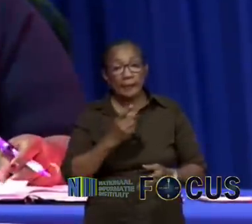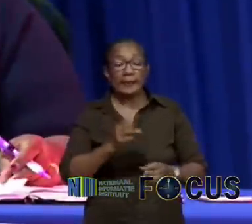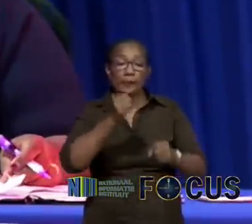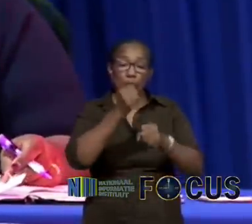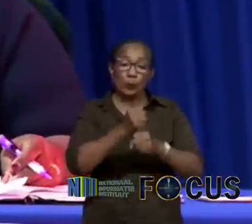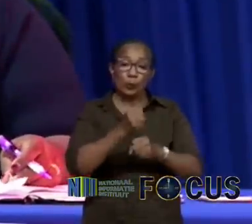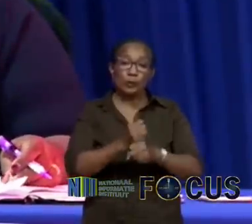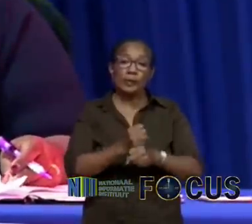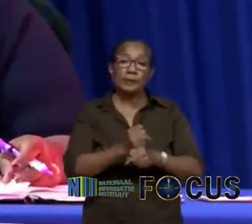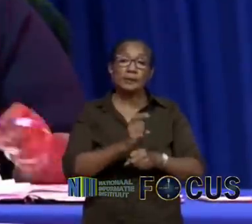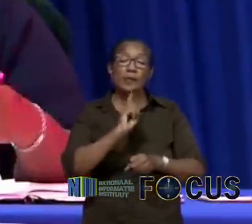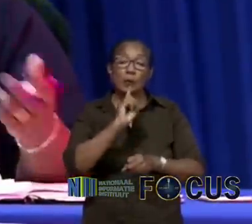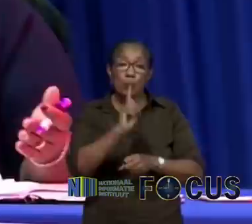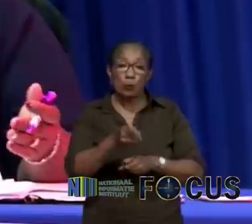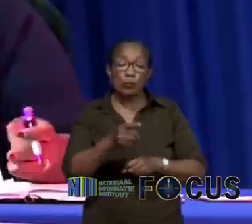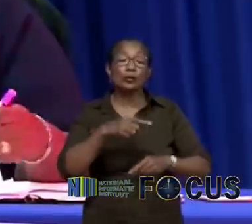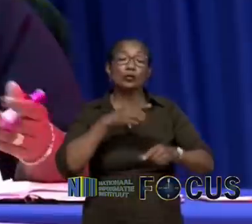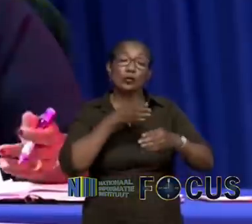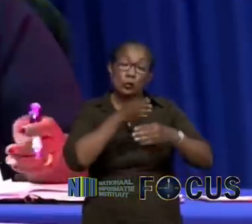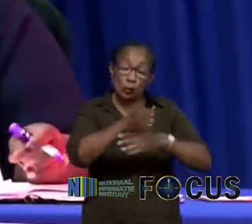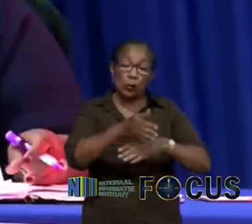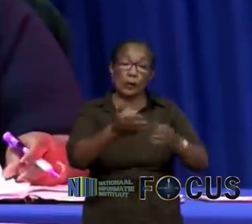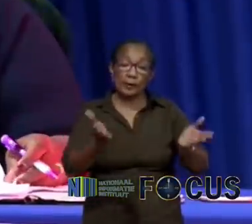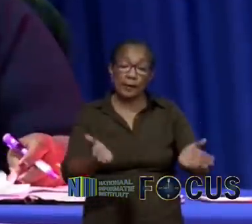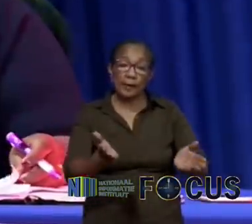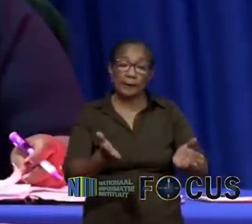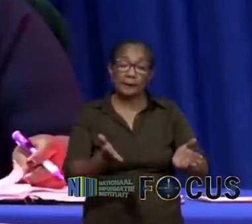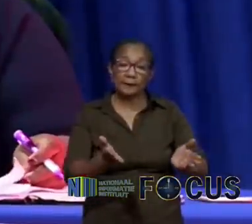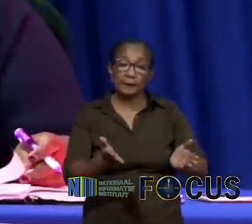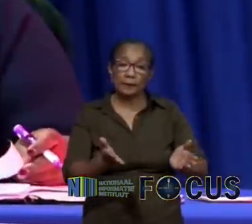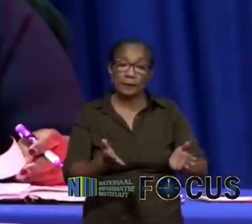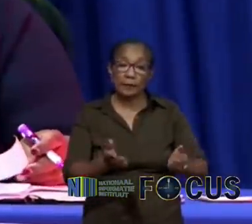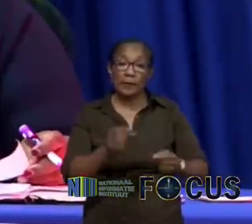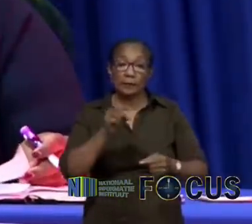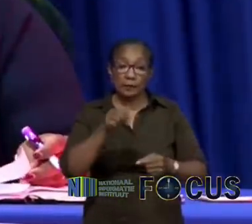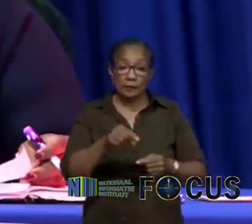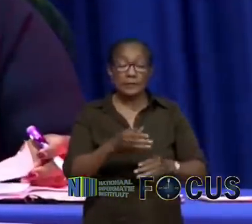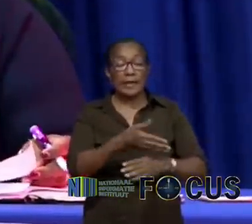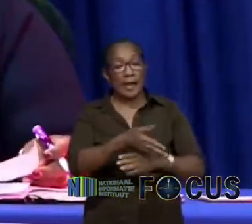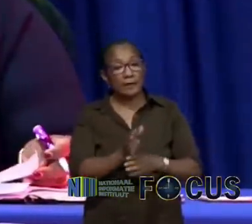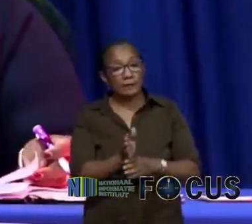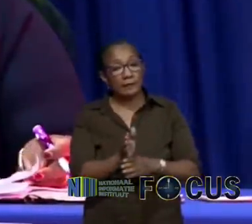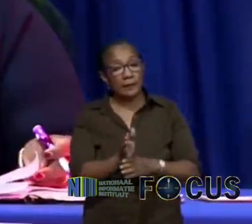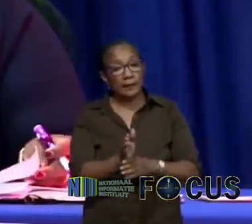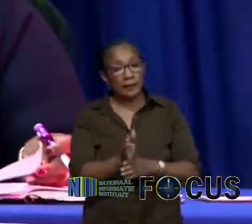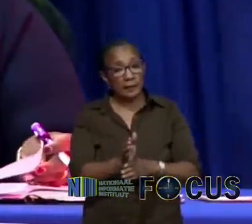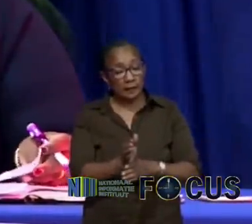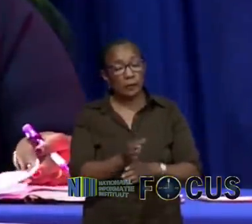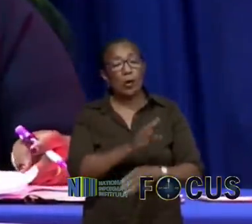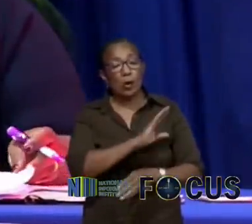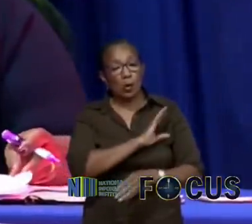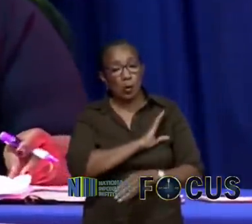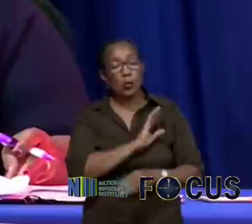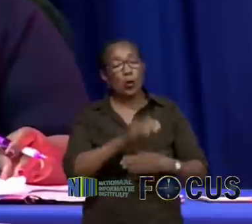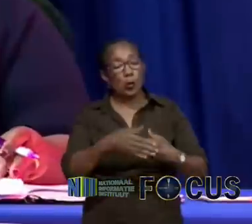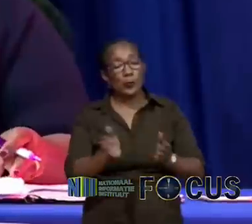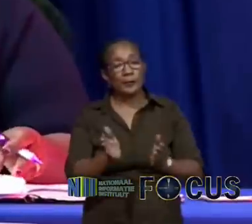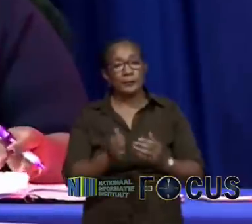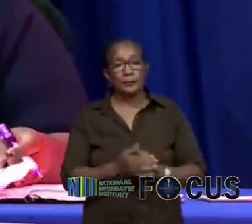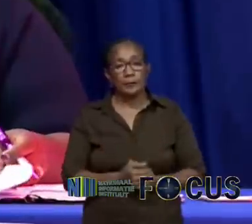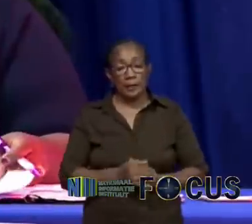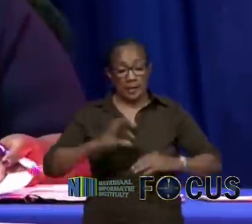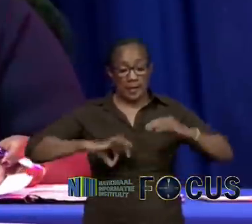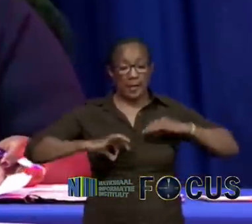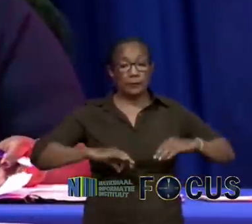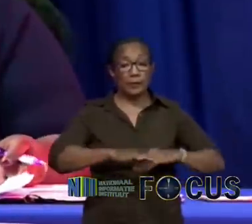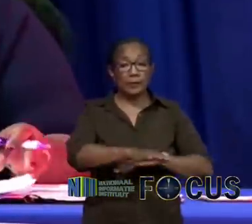productie natuurlijk door moet gaan, voortgang moet hebben. Dus die afdelingen zijn natuurlijk ook open.